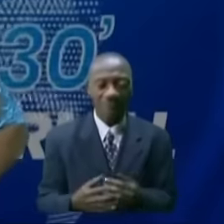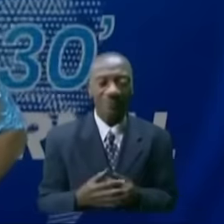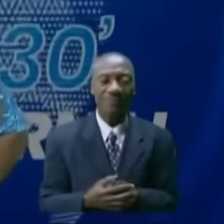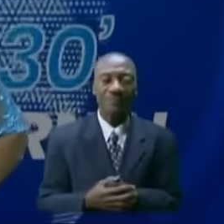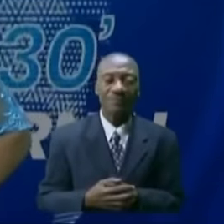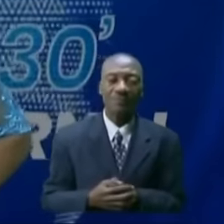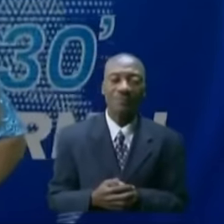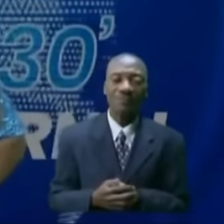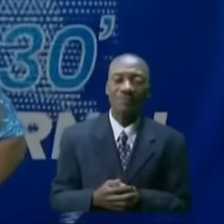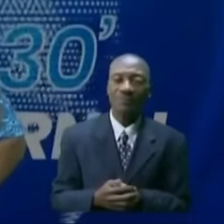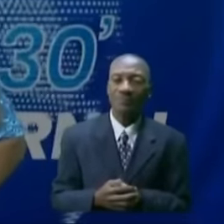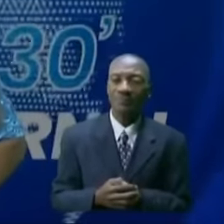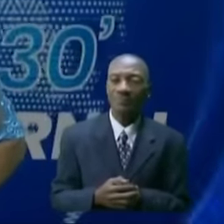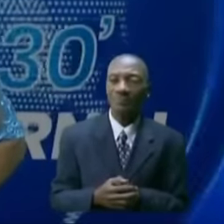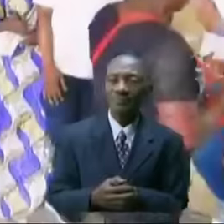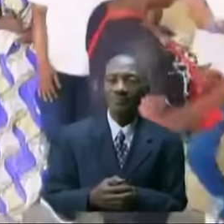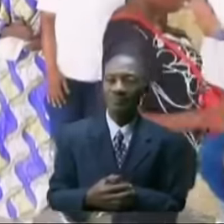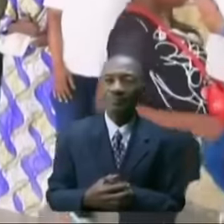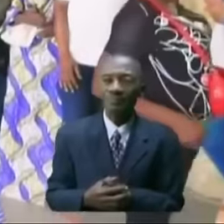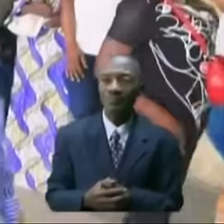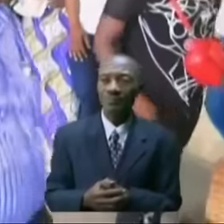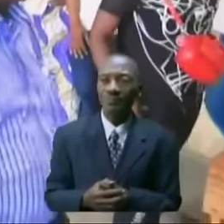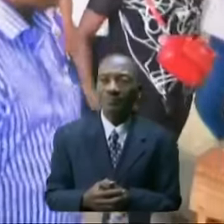Patricia Ungu et Ibrahim Chako.